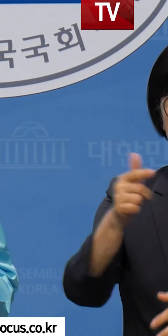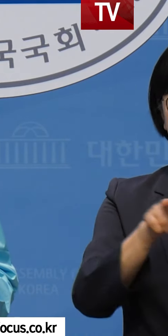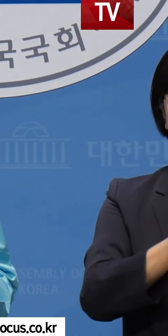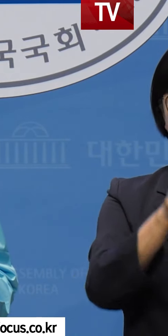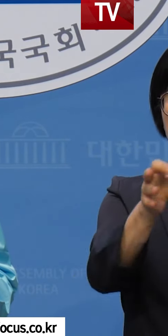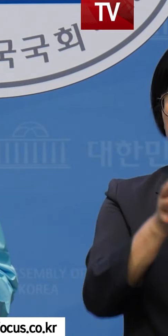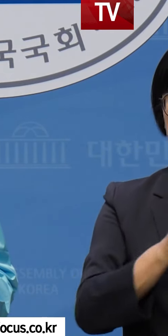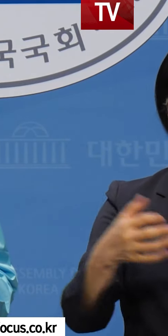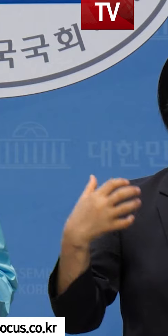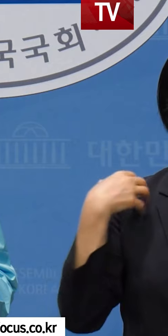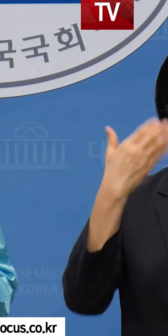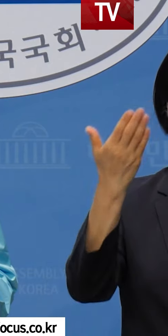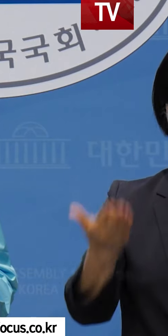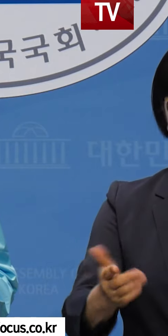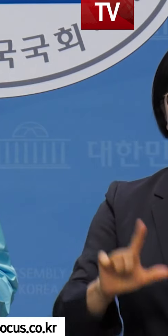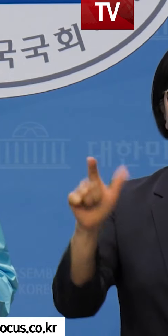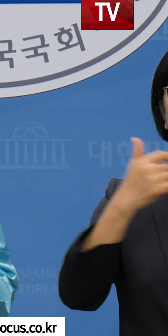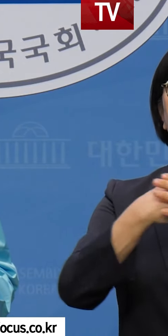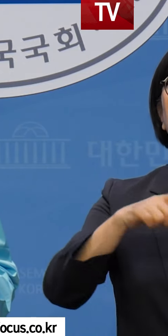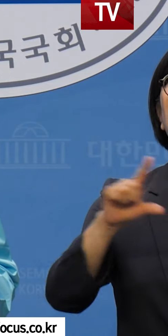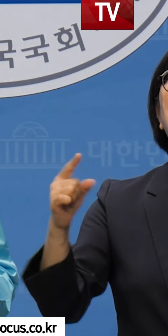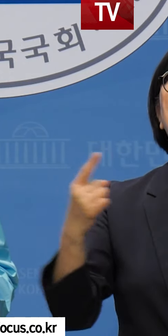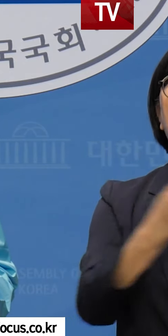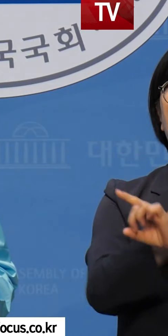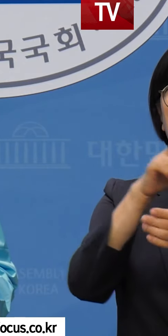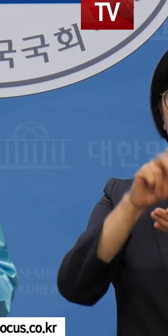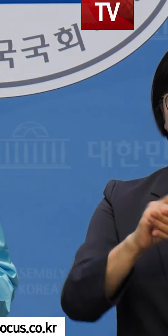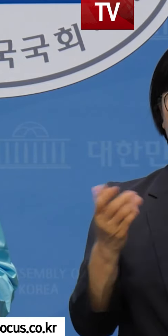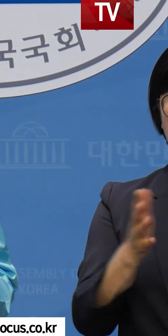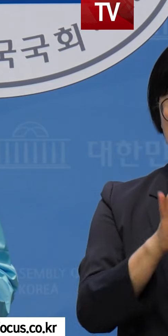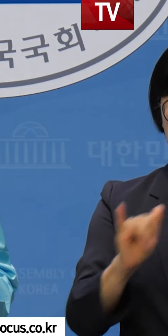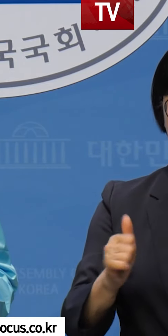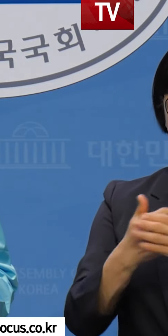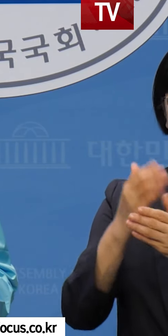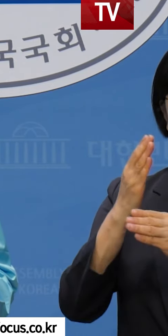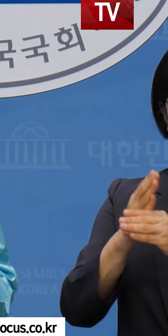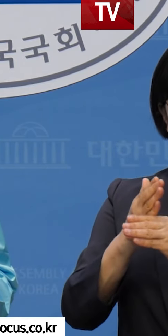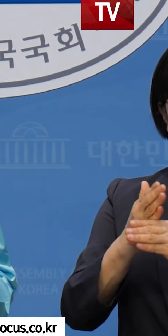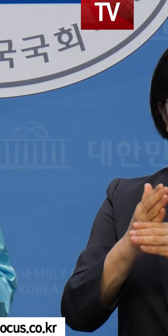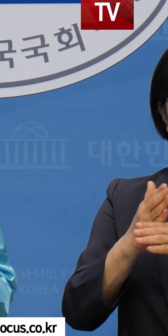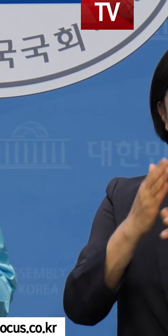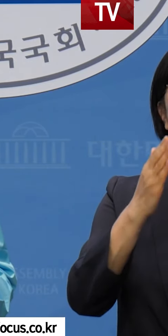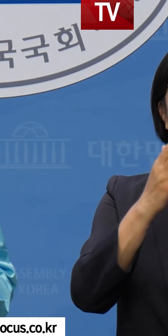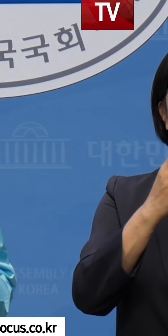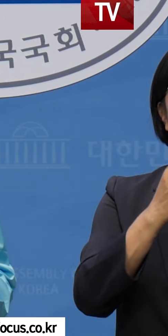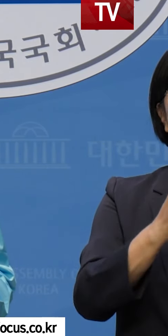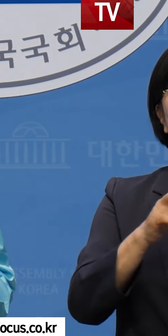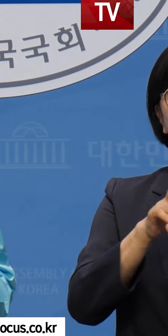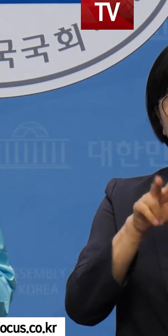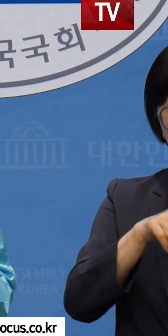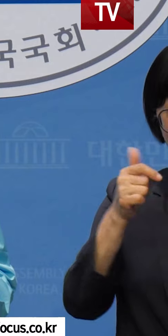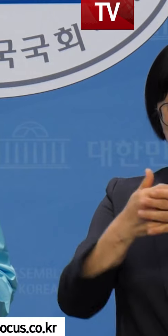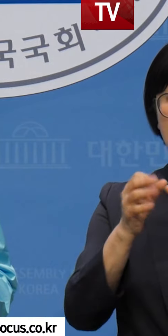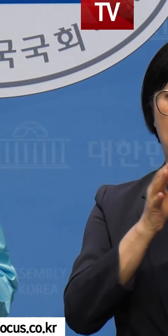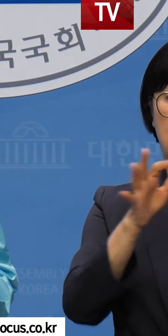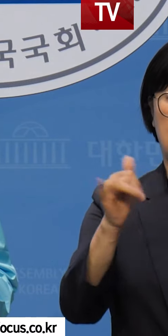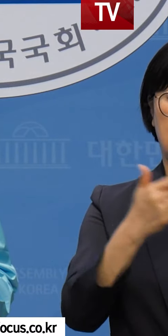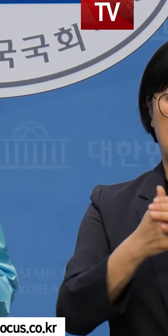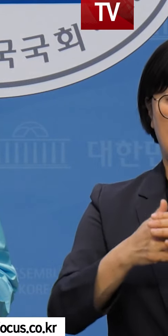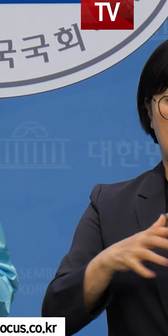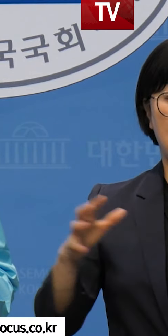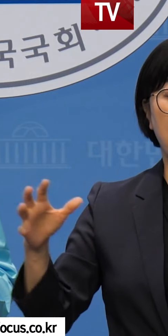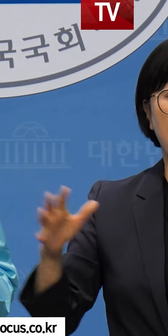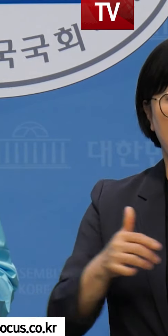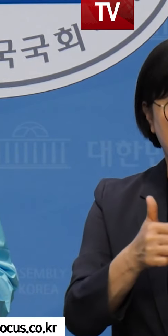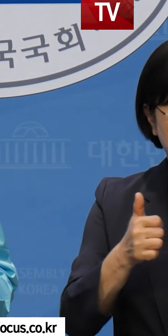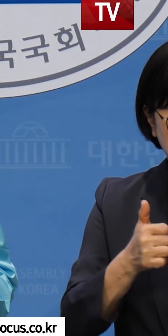의무 휴업일 평일 변경 문제도 노동자와 중소상공인 주민들과 함께 머리를